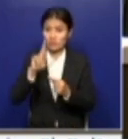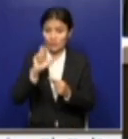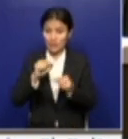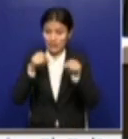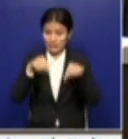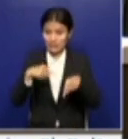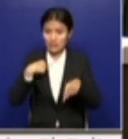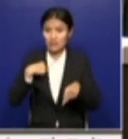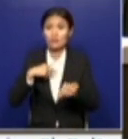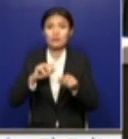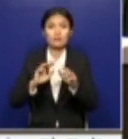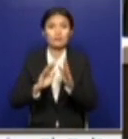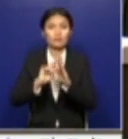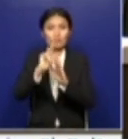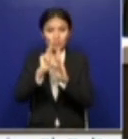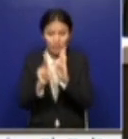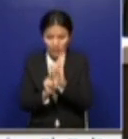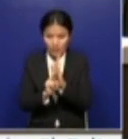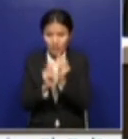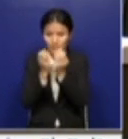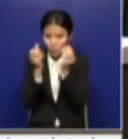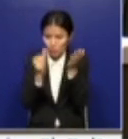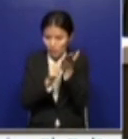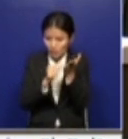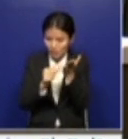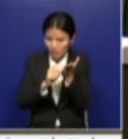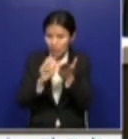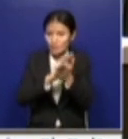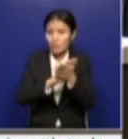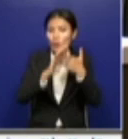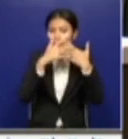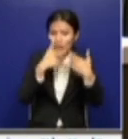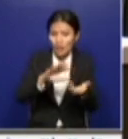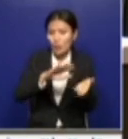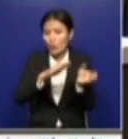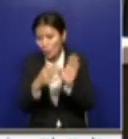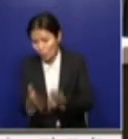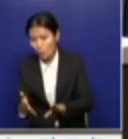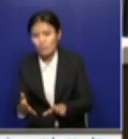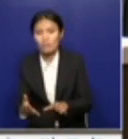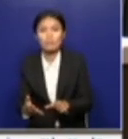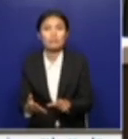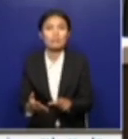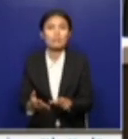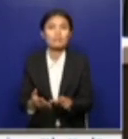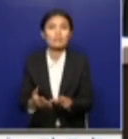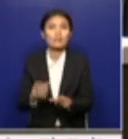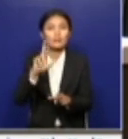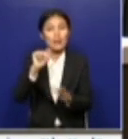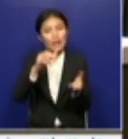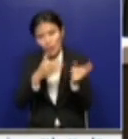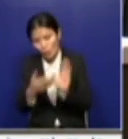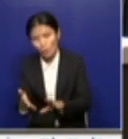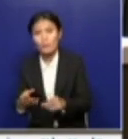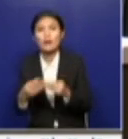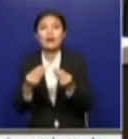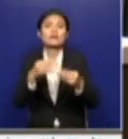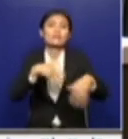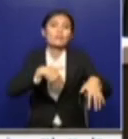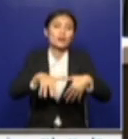เมื่อเสร็จแล้วก็ยุบสภาคืนอำนาจให้กับพี่น้องประชาชนไปเลือกตั้งตามรัฐธรรมนูญฉบับใหม่